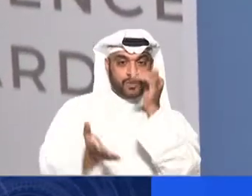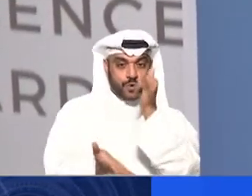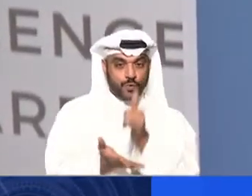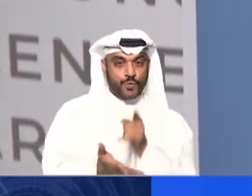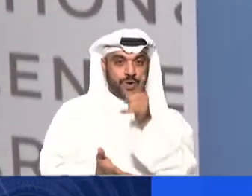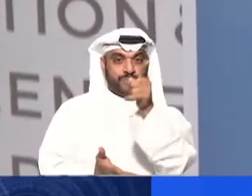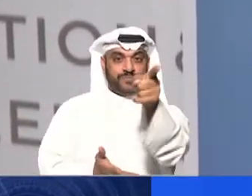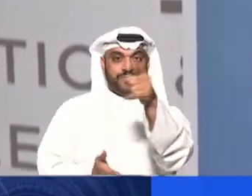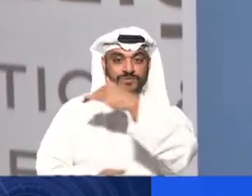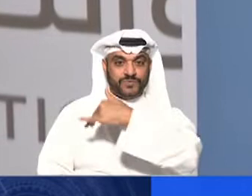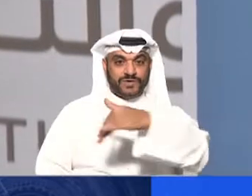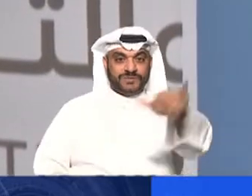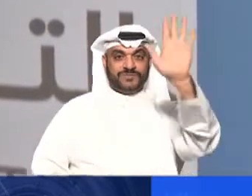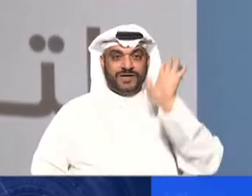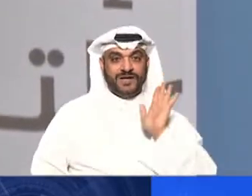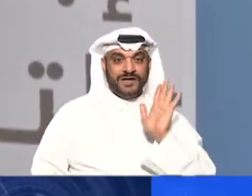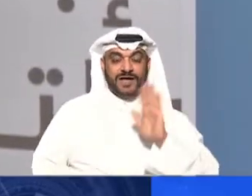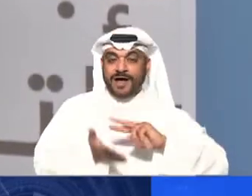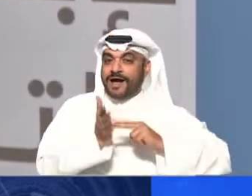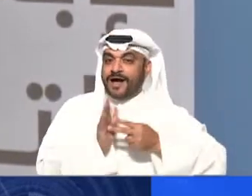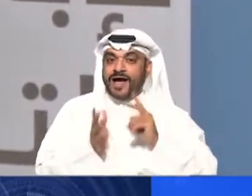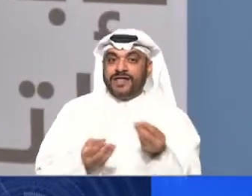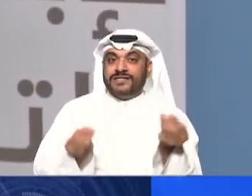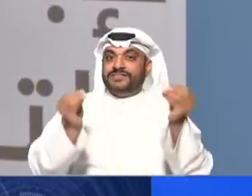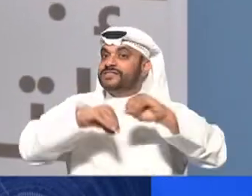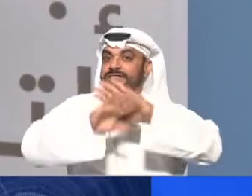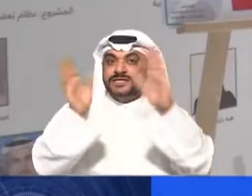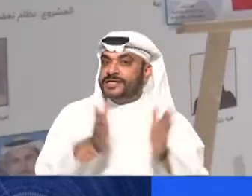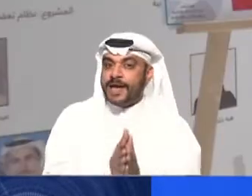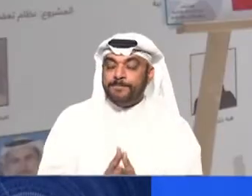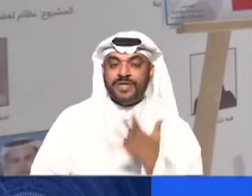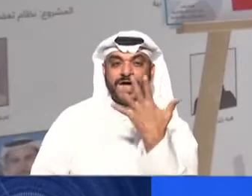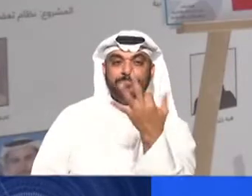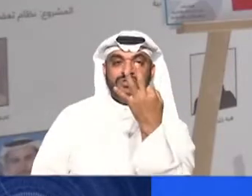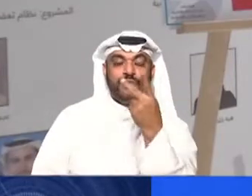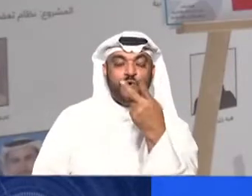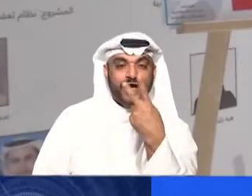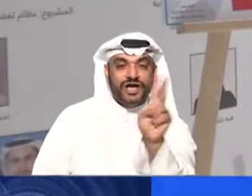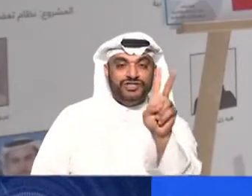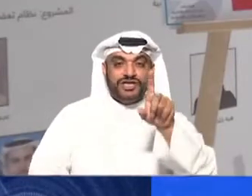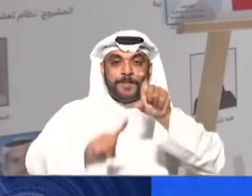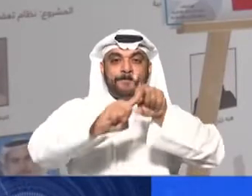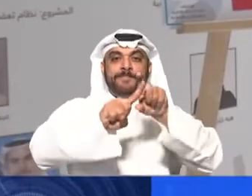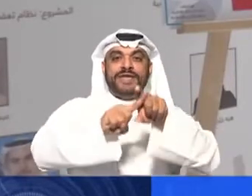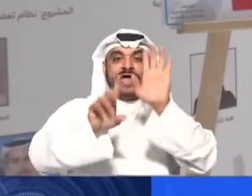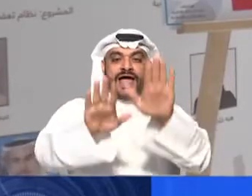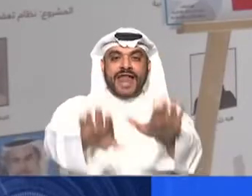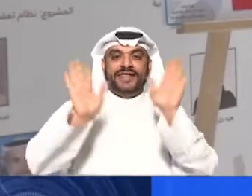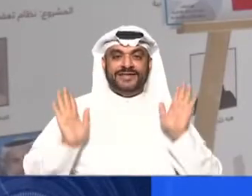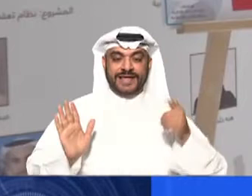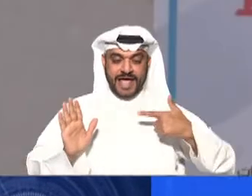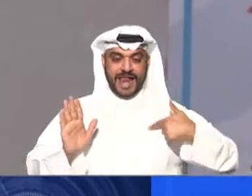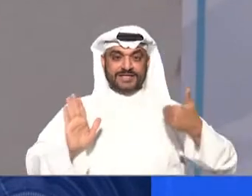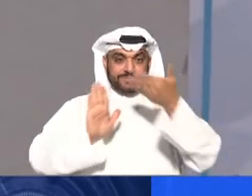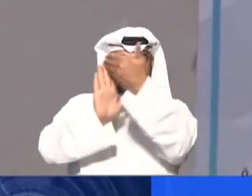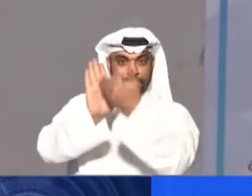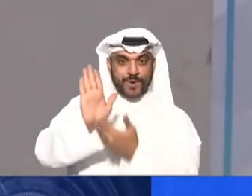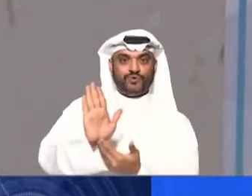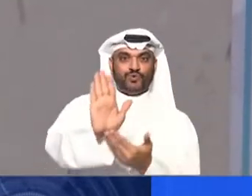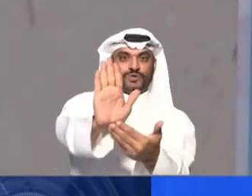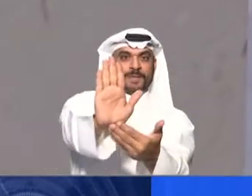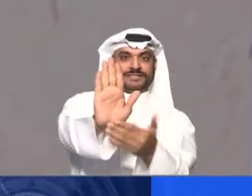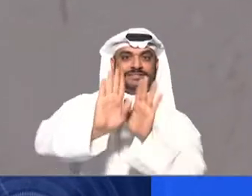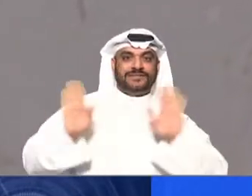المخول أن يحضر خلال هذه الفترة، حتى نضمن أن النسبة لا تزيد عن 25%، وأن هذا الشخص هو المطلوب أن يكون حاضرا في هذه الفترة الزمنية.